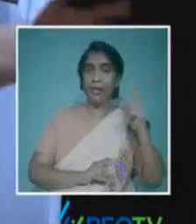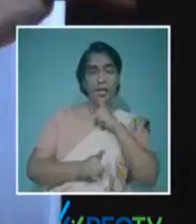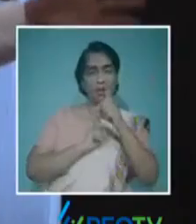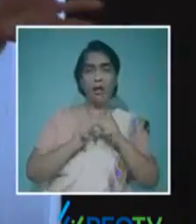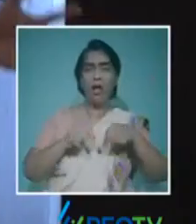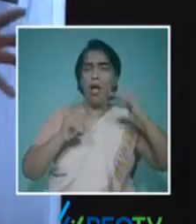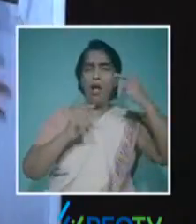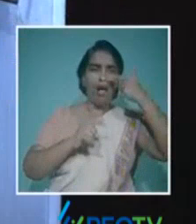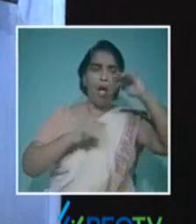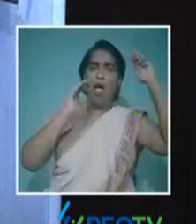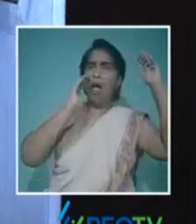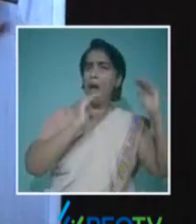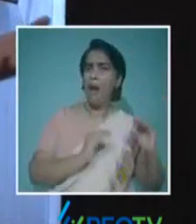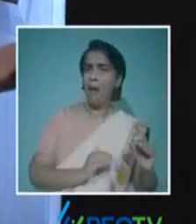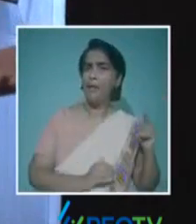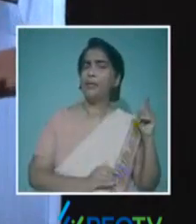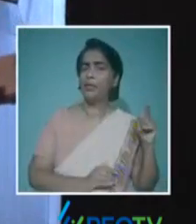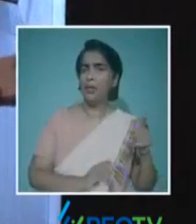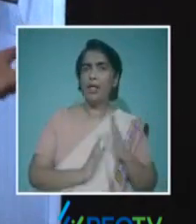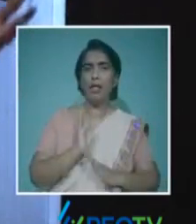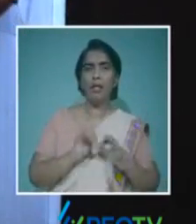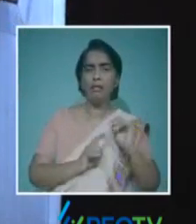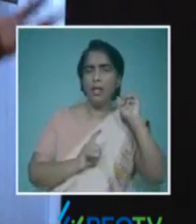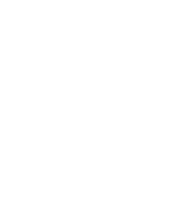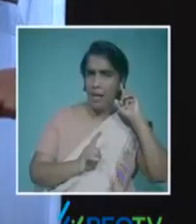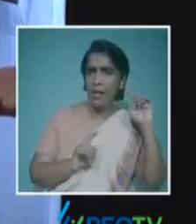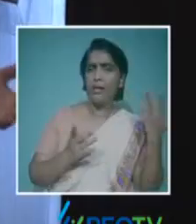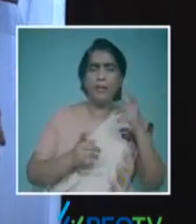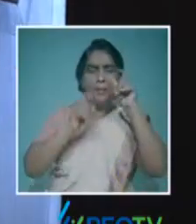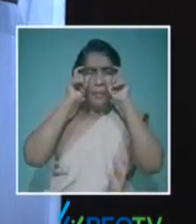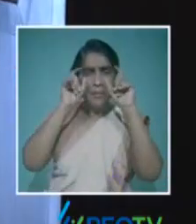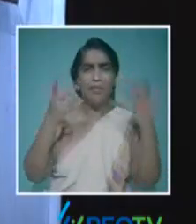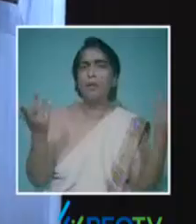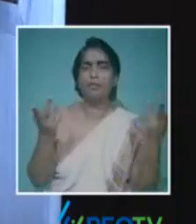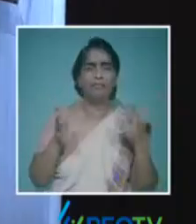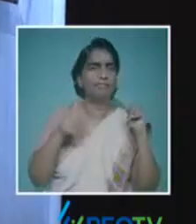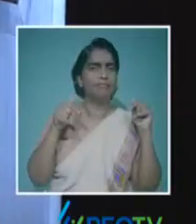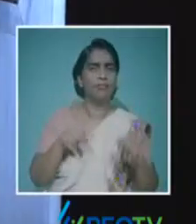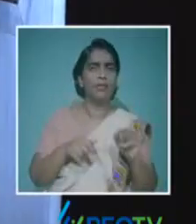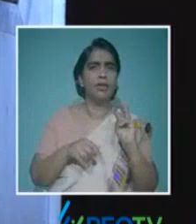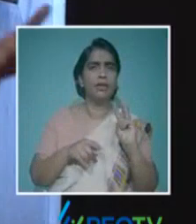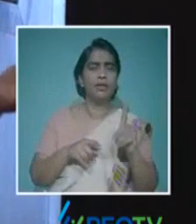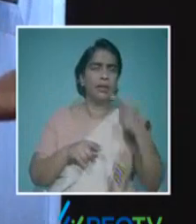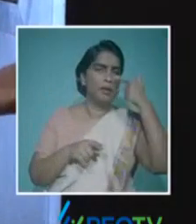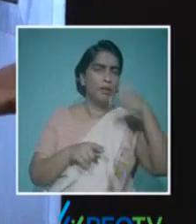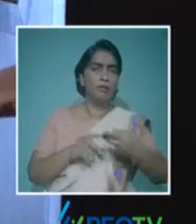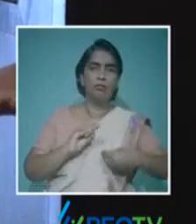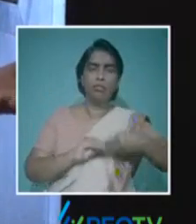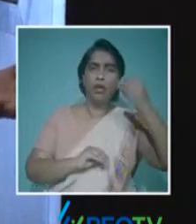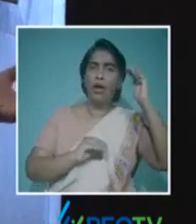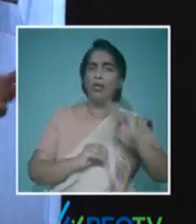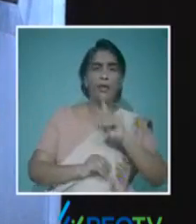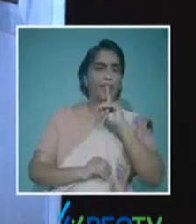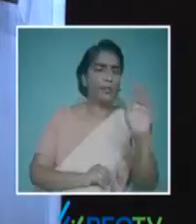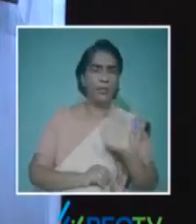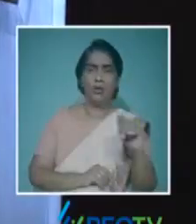කතාවකේ. සීග්‍රයෙන් තෙල් මිල අඩු වෙන වෙලාවේ එතුමාට කන් ඇහෙන්නේ නැතුව, ඇස් පේන්නේ නැතුව දන්නේ මේ 31 වෙන තෙල් මිල ගැන මොකක් කතා කරන්නේ. එතුමා